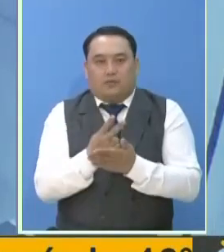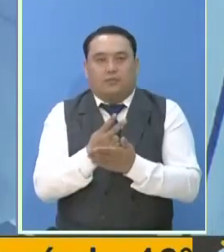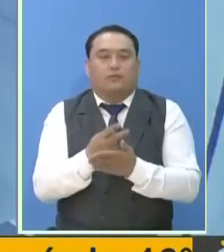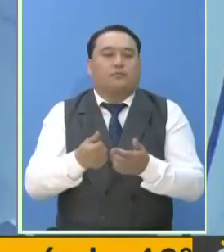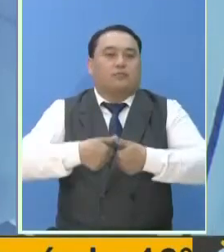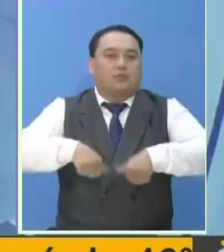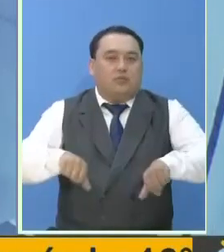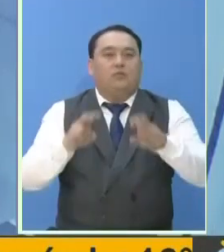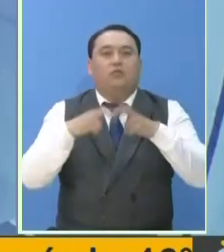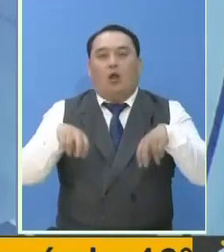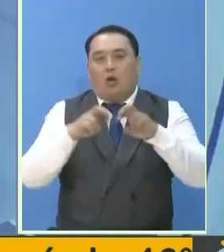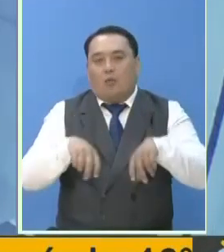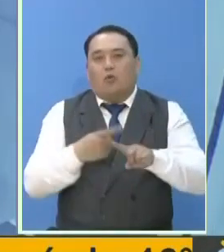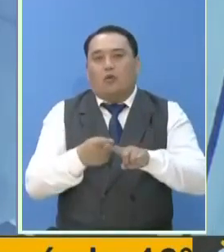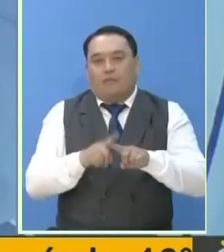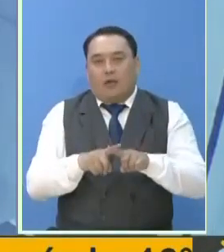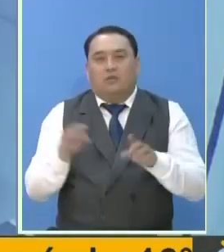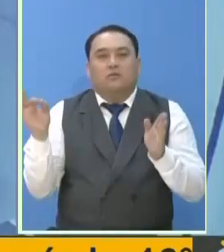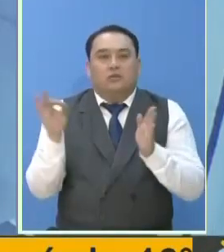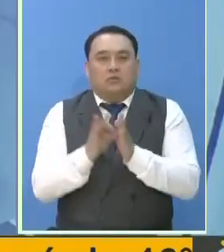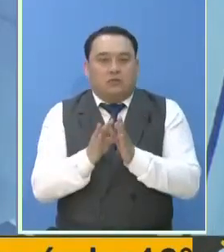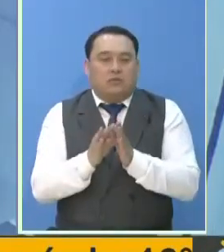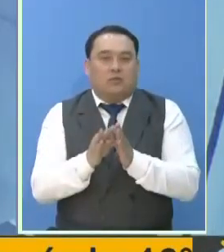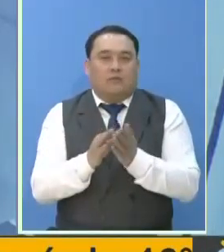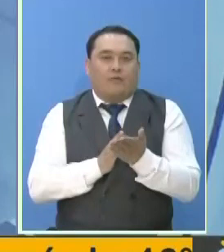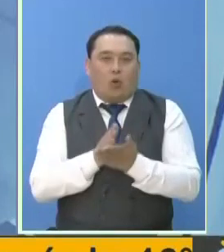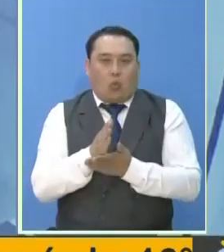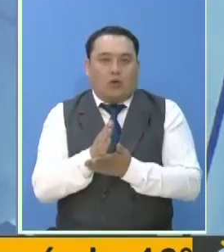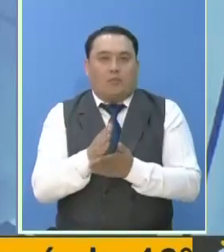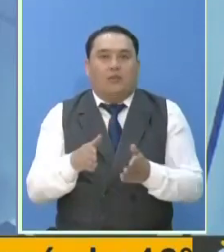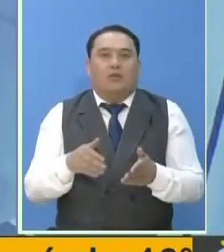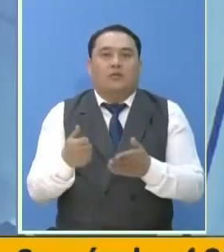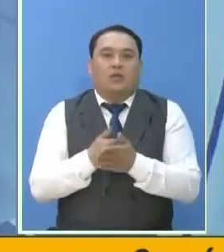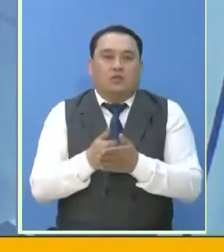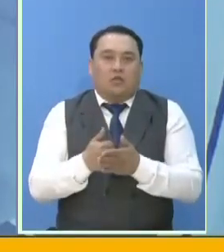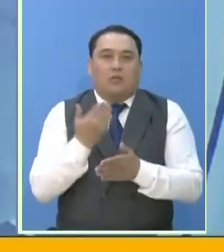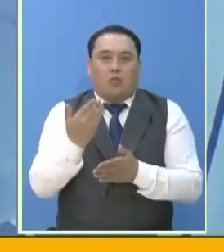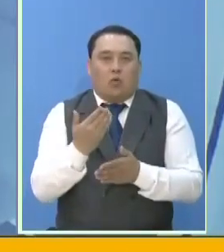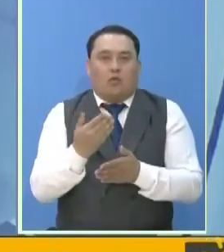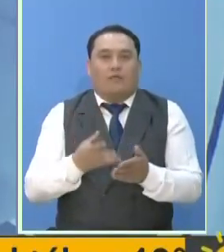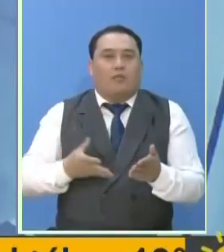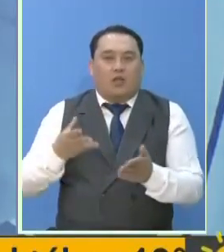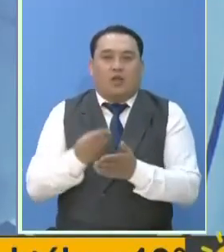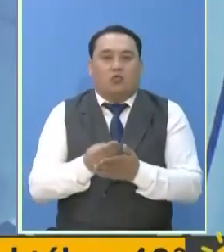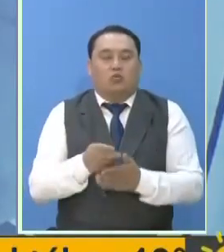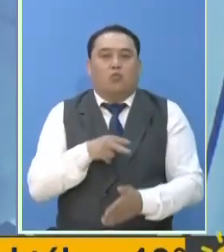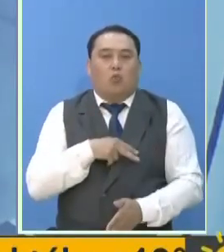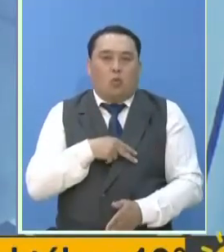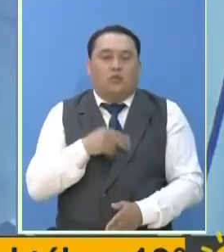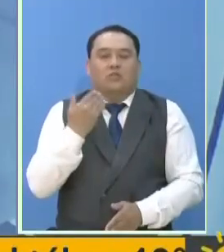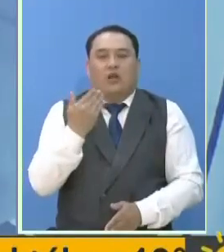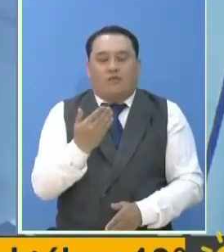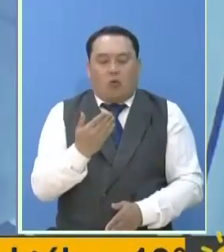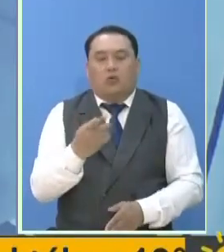комиссия рассматривает твои вот эти вот целевые ключевые индикаторы, которые ты достиг, и по нему тебе выплачивают бонусы. Это помимо той